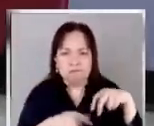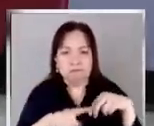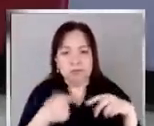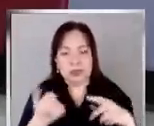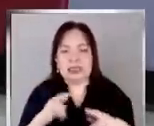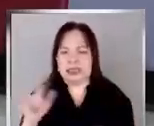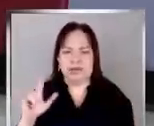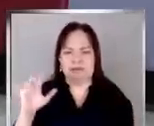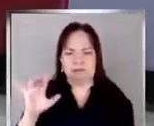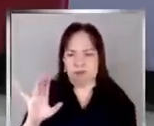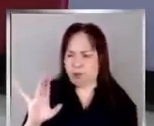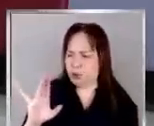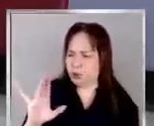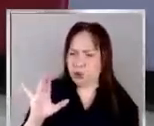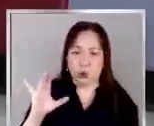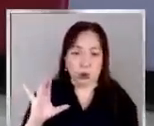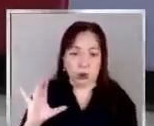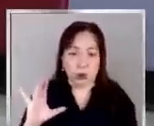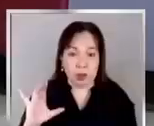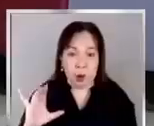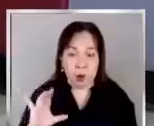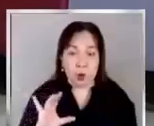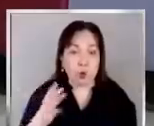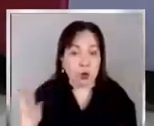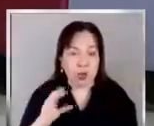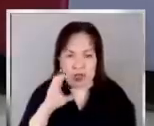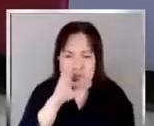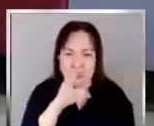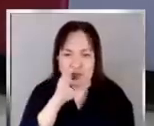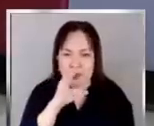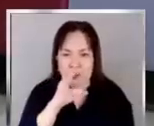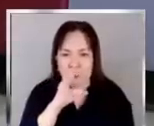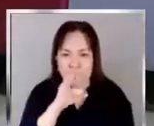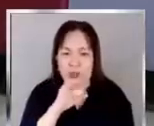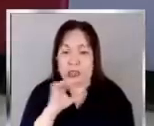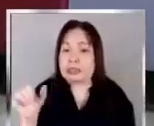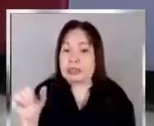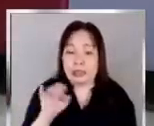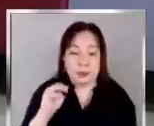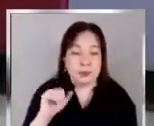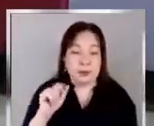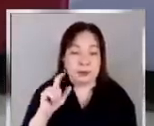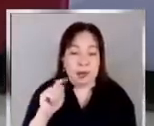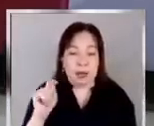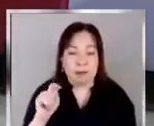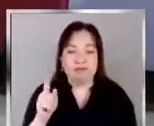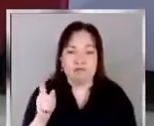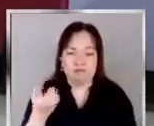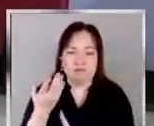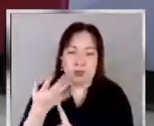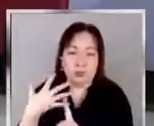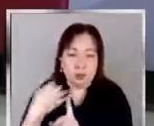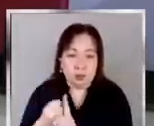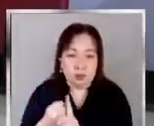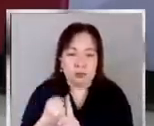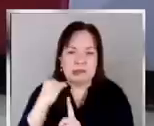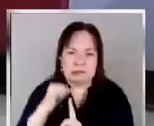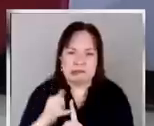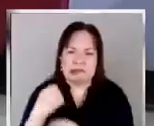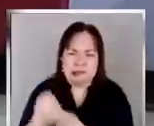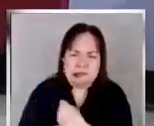Phi Fraternity sa Cebu naman. At tulad ni Matt, hindi rin nakaligtas ang biktima sa pagpapahirap ng